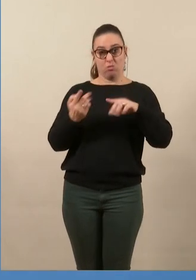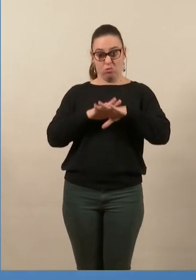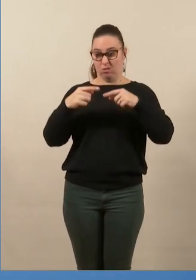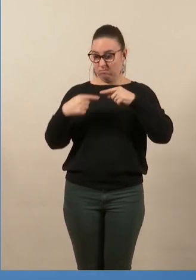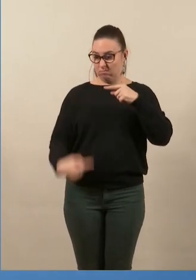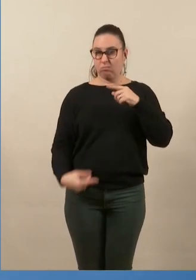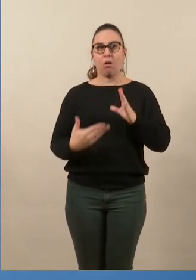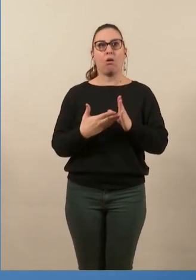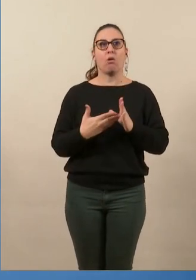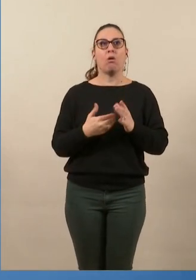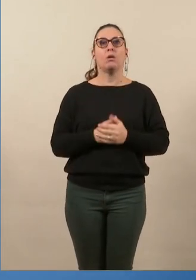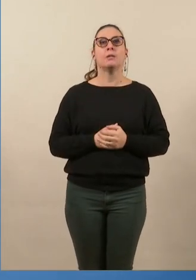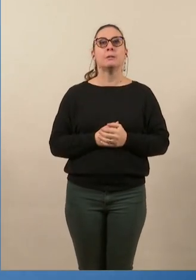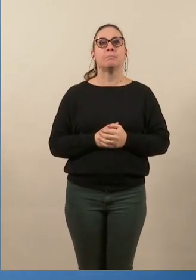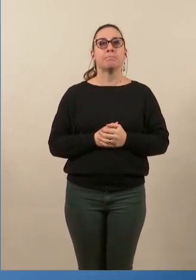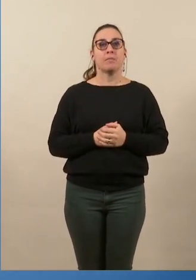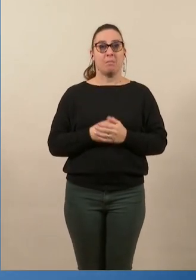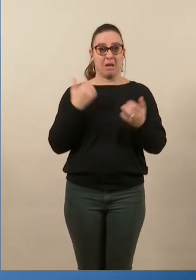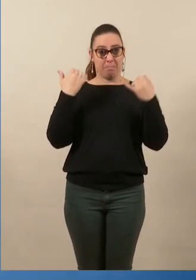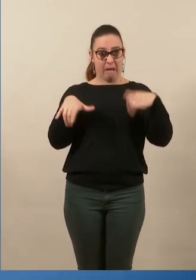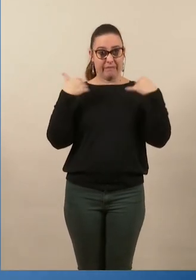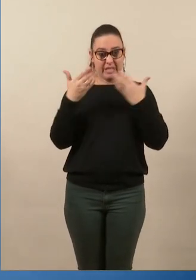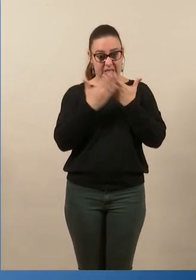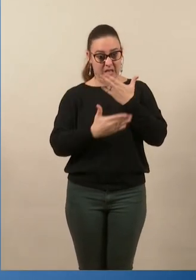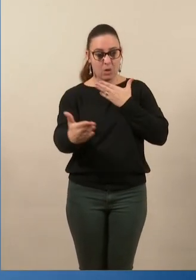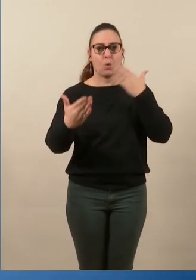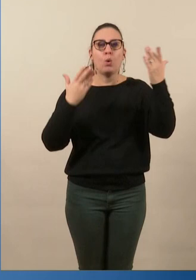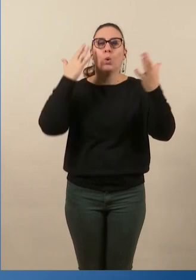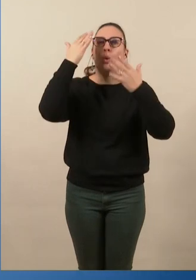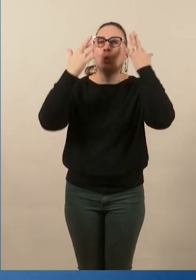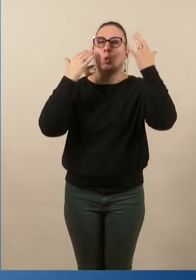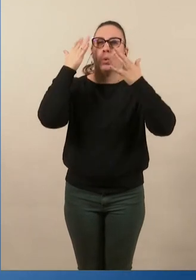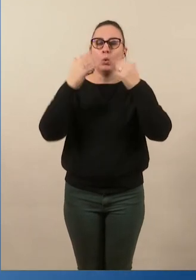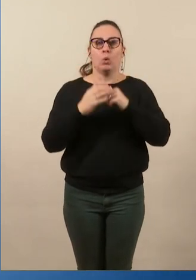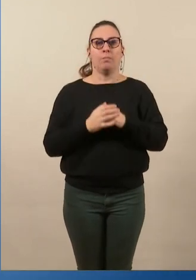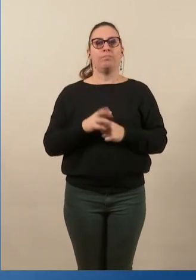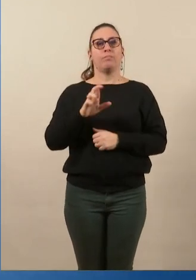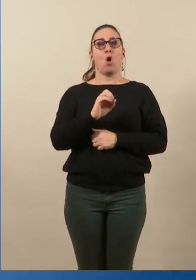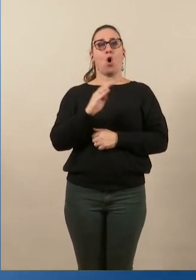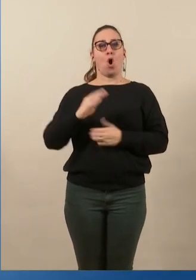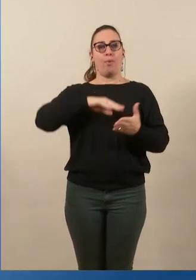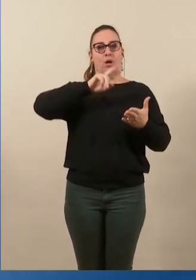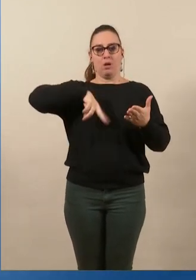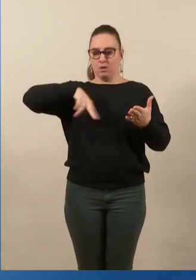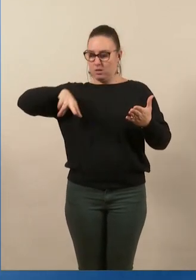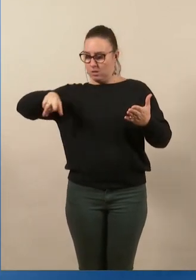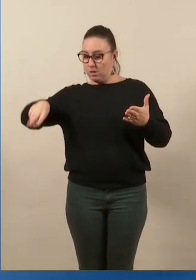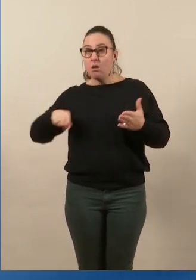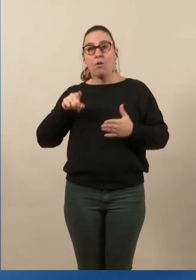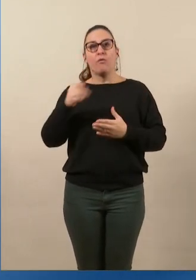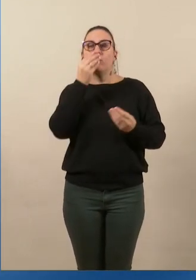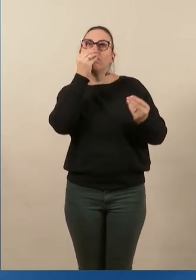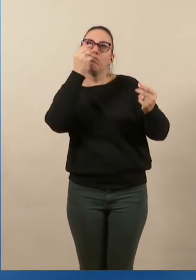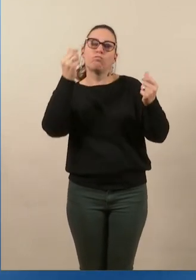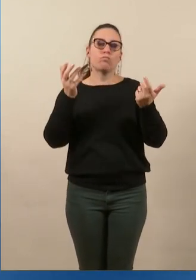pourtant le plus alarmant est à venir dans votre rapport d'orientation budgétaire vous estimez que nous